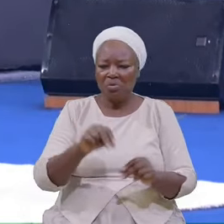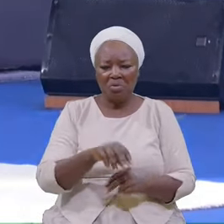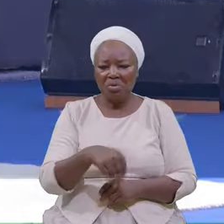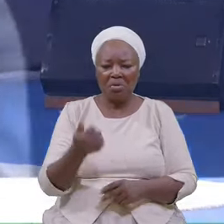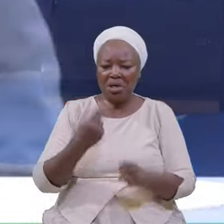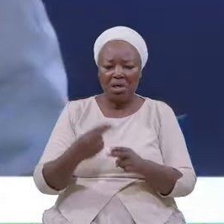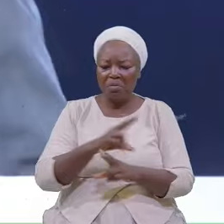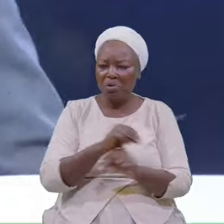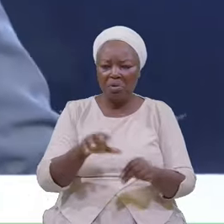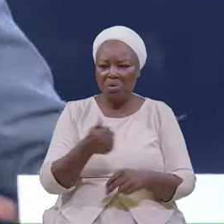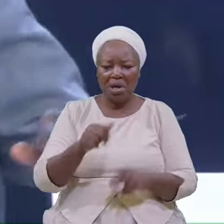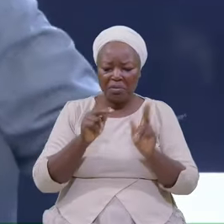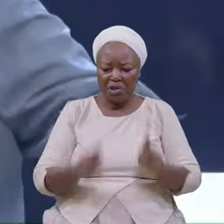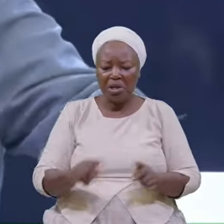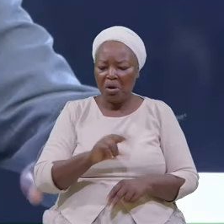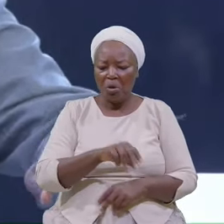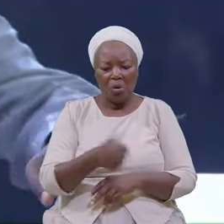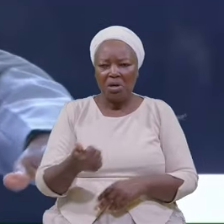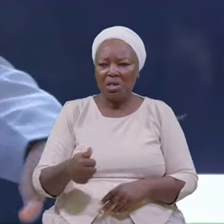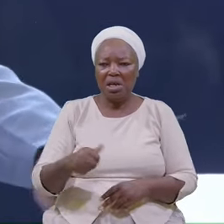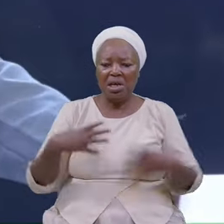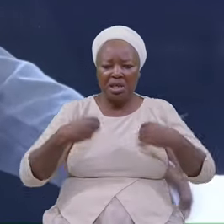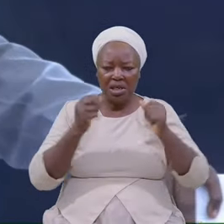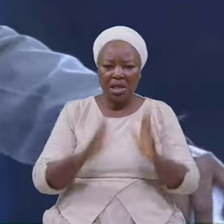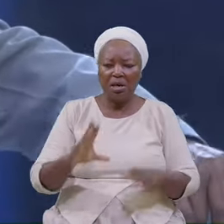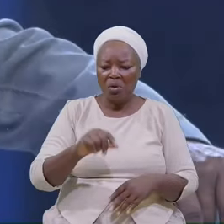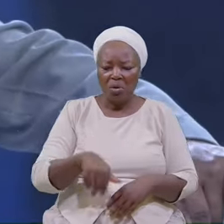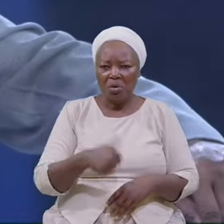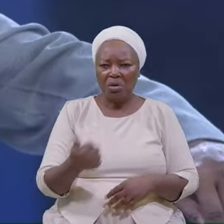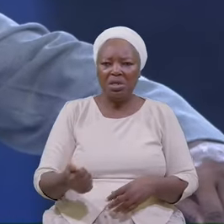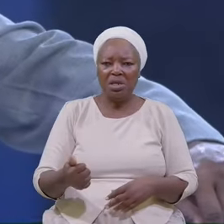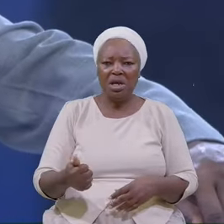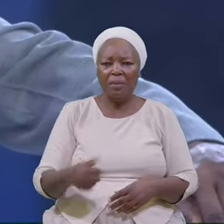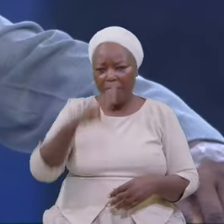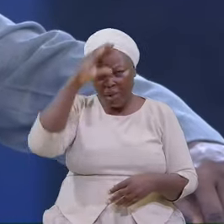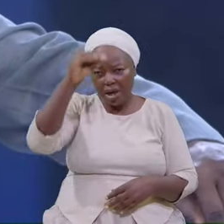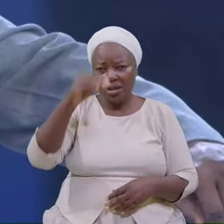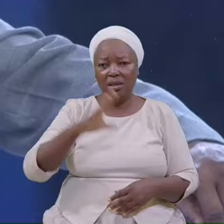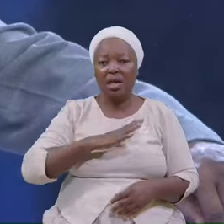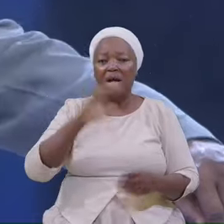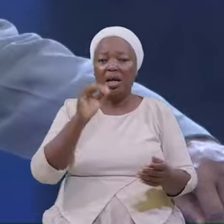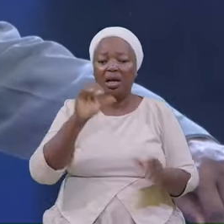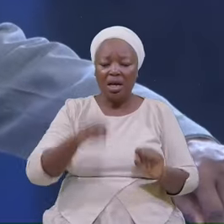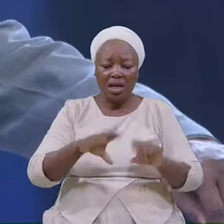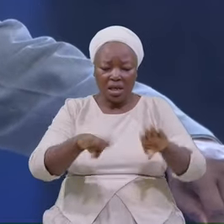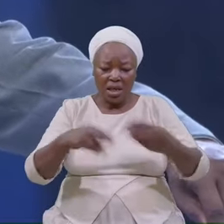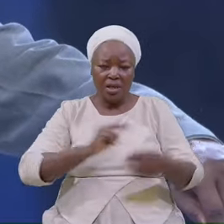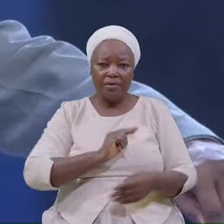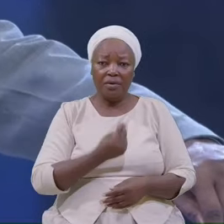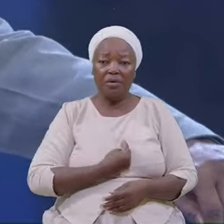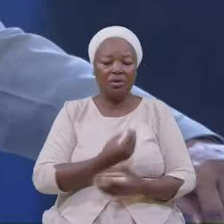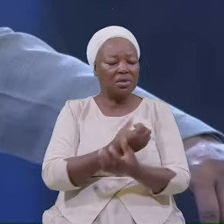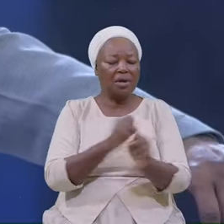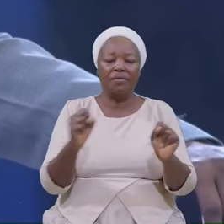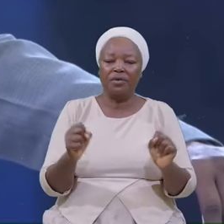mentionné qui est Jésus. No other leader, no other human can give us